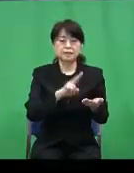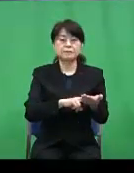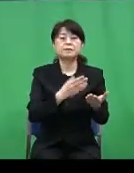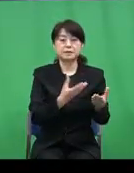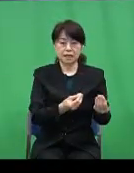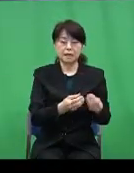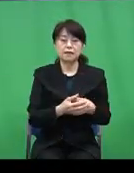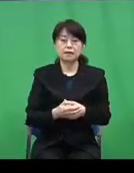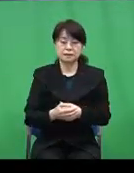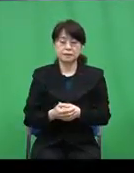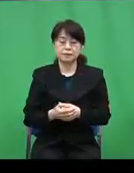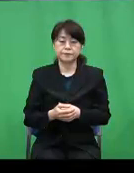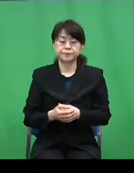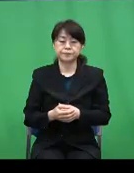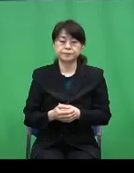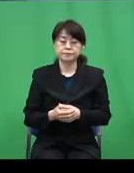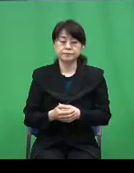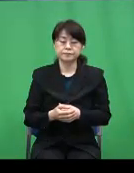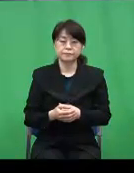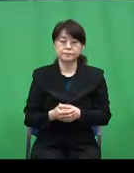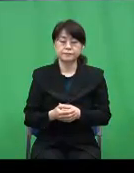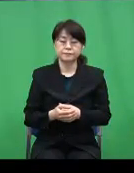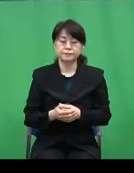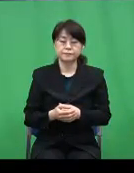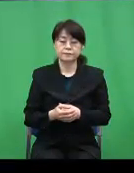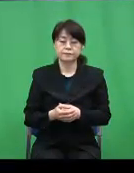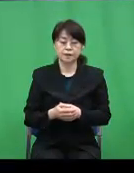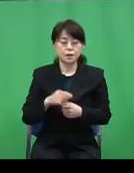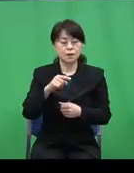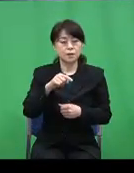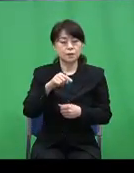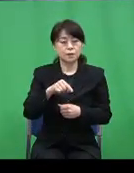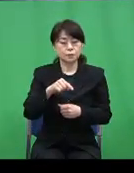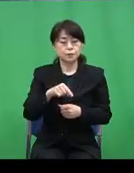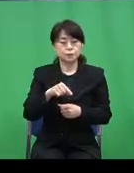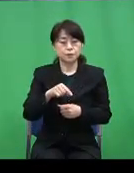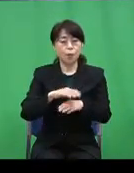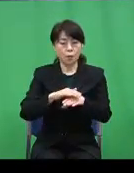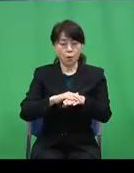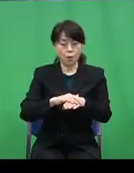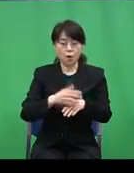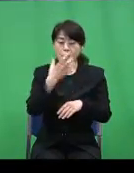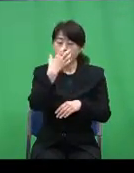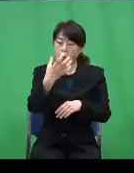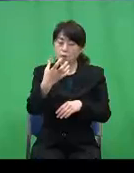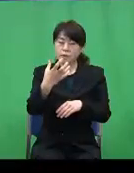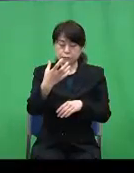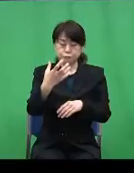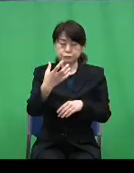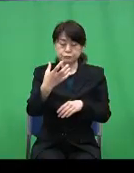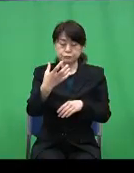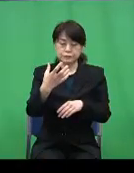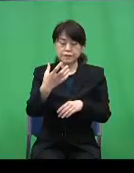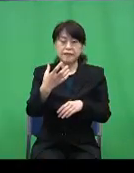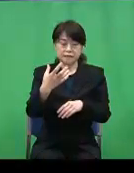ということで、まあ、そういう意味ではさっき申し上げましたように、こういうことを行うのは 北陸新幹線